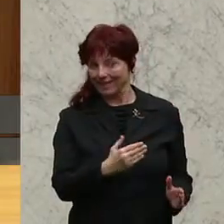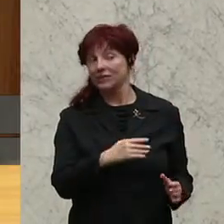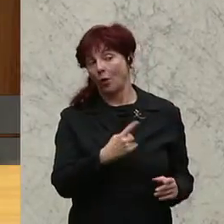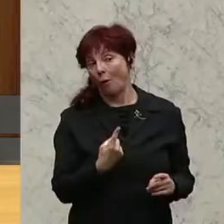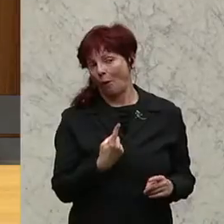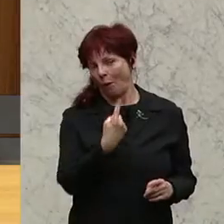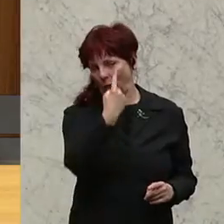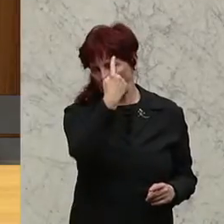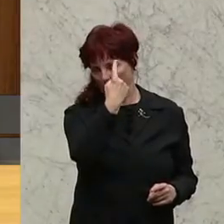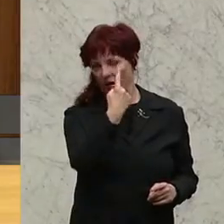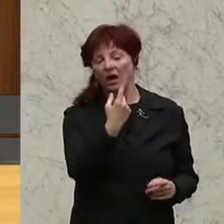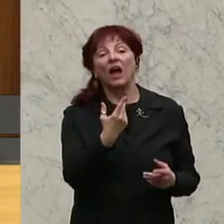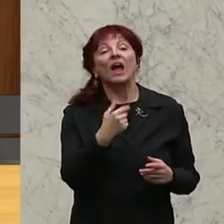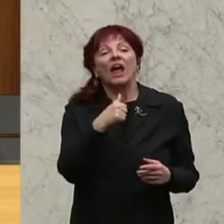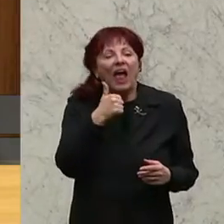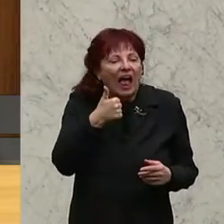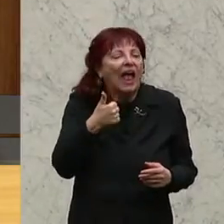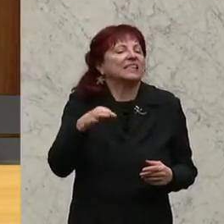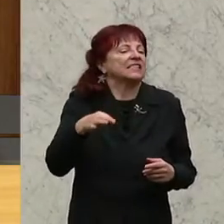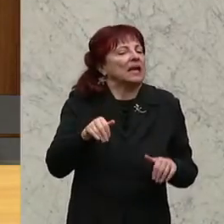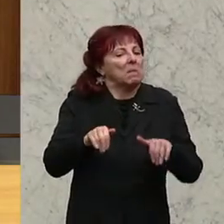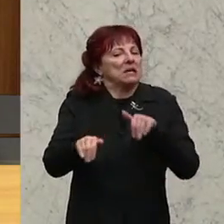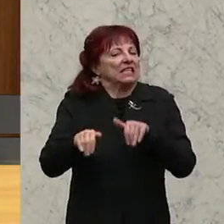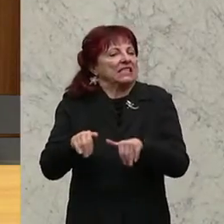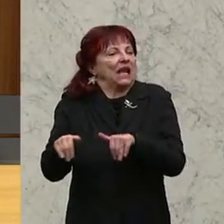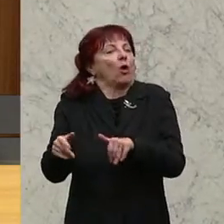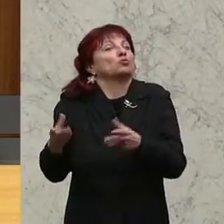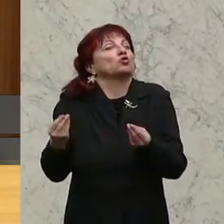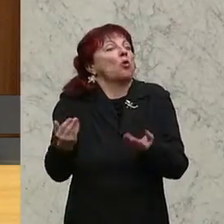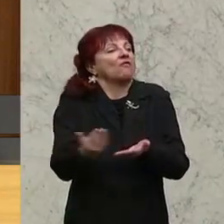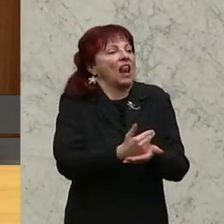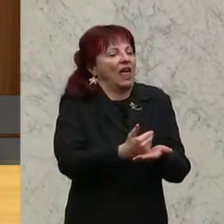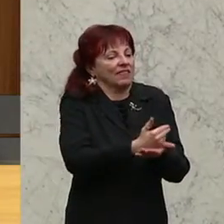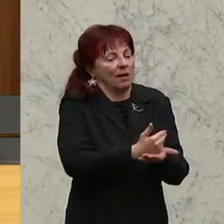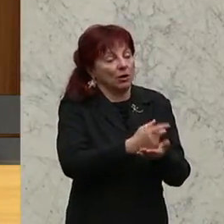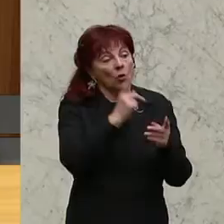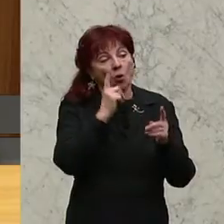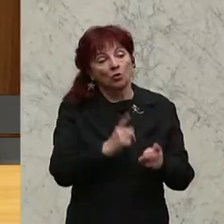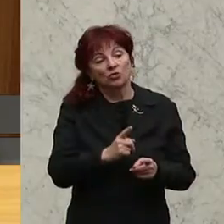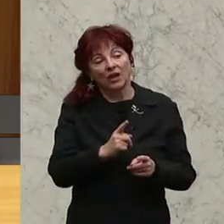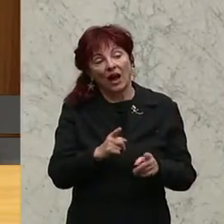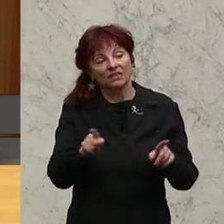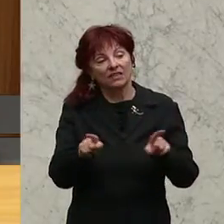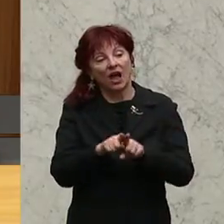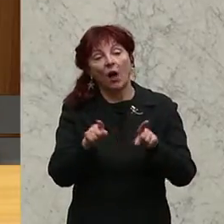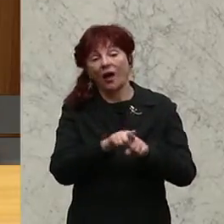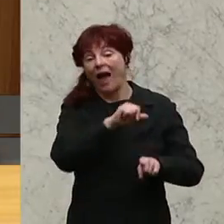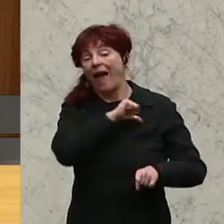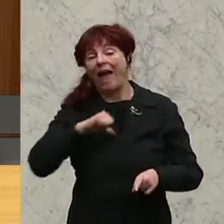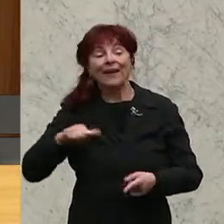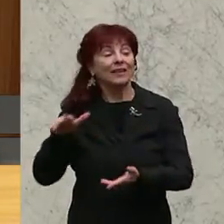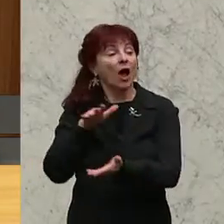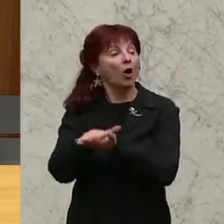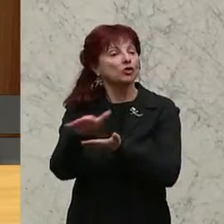Budgetierungseffekt hat. Kaum ein Ministerium nimmt so viel ein wie das Justizministerium und deckt damit auch die eigenen